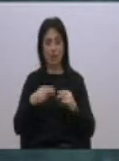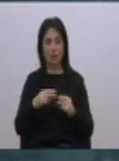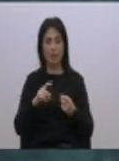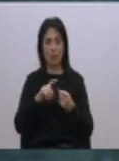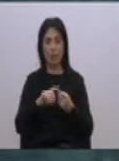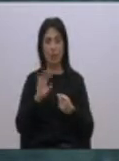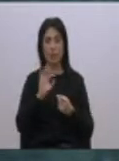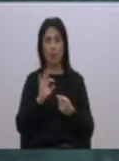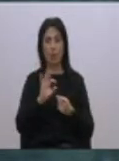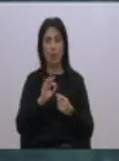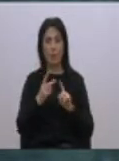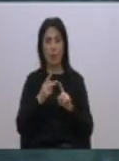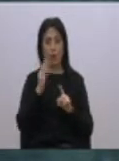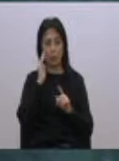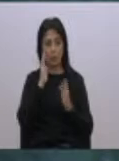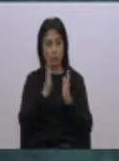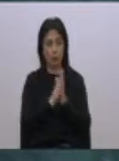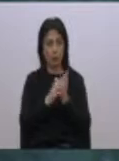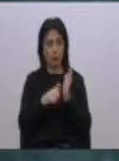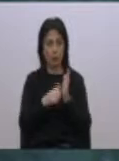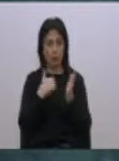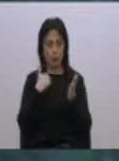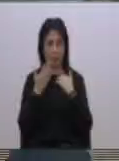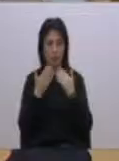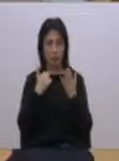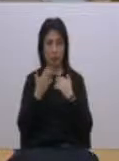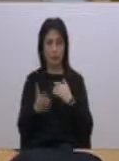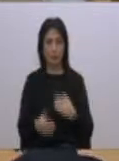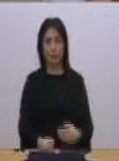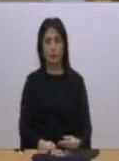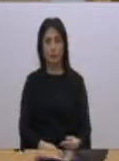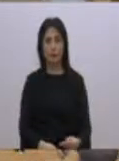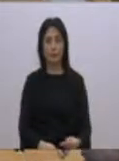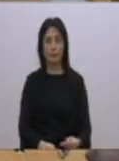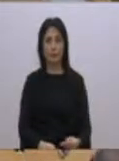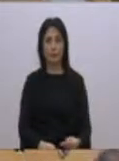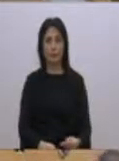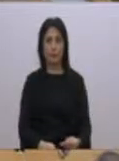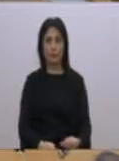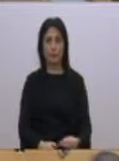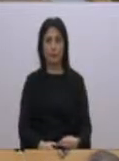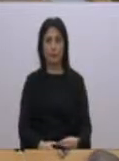instau baze, miore mosmeit, tot ce tot kenci sus regim.